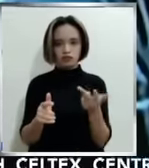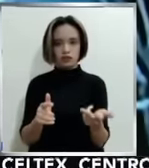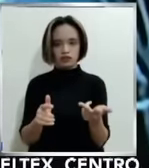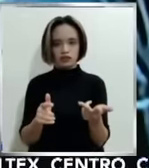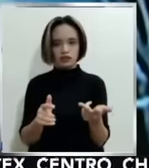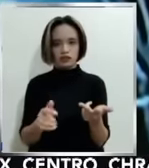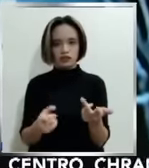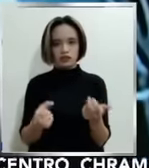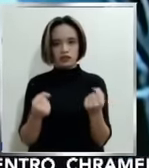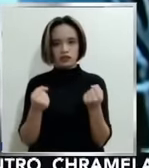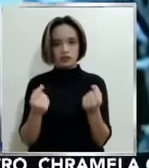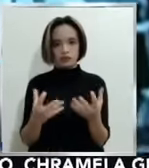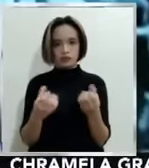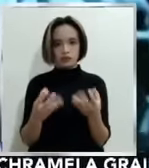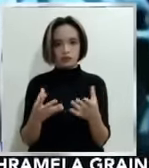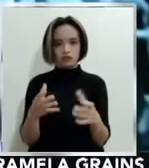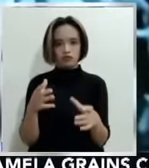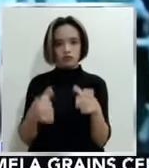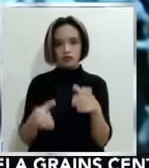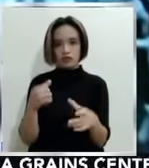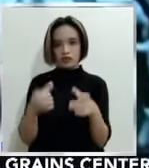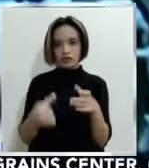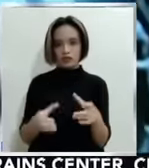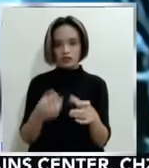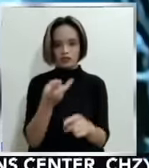mabibiso sa magkaangkas na riding in tandem.